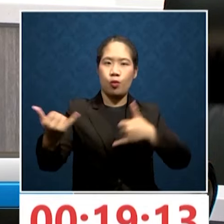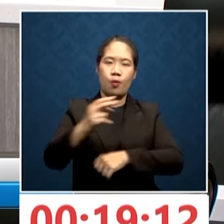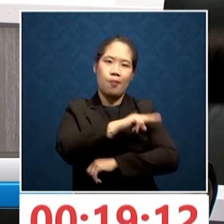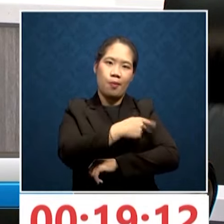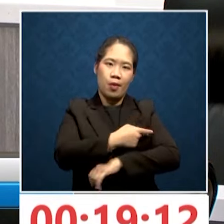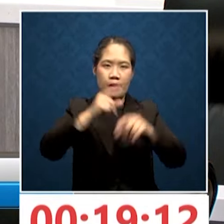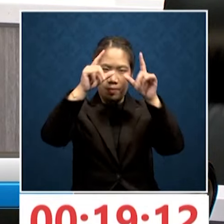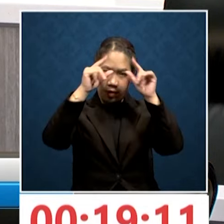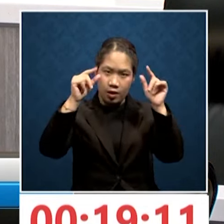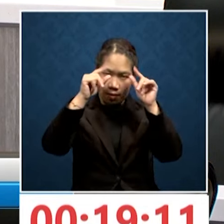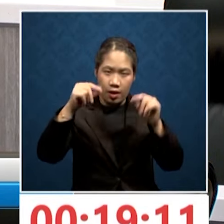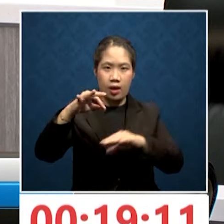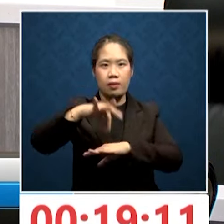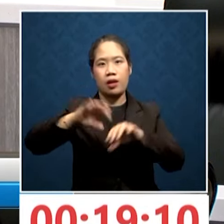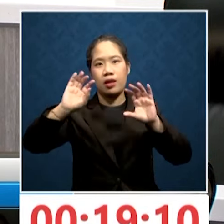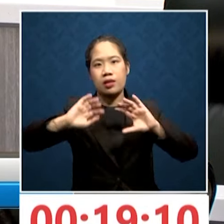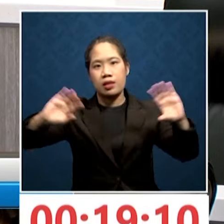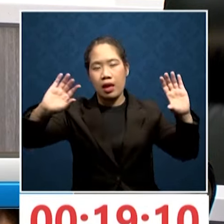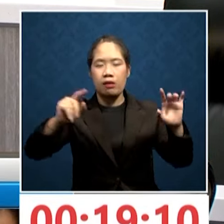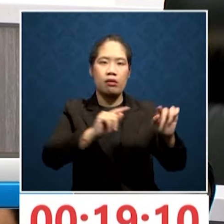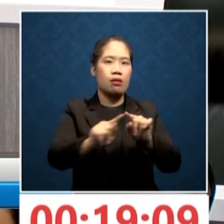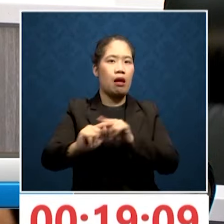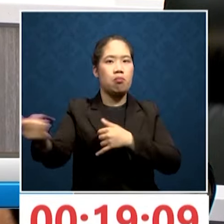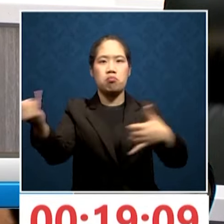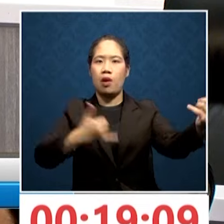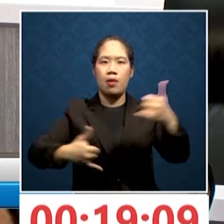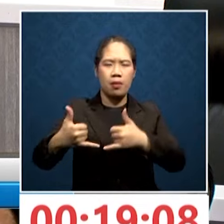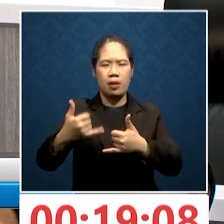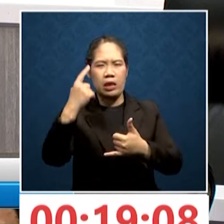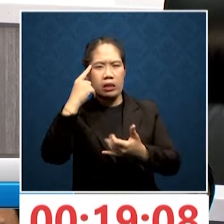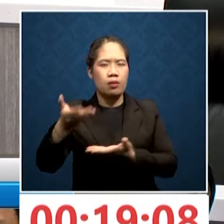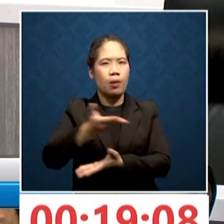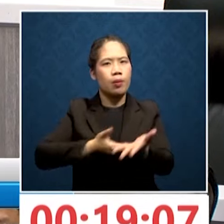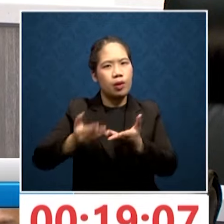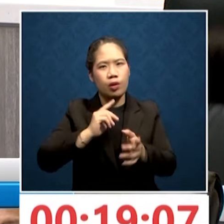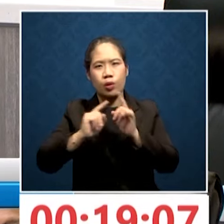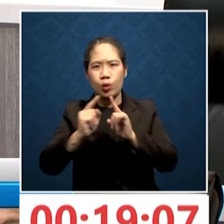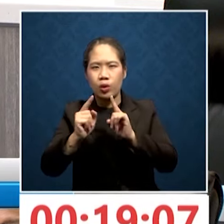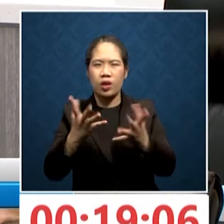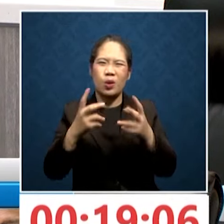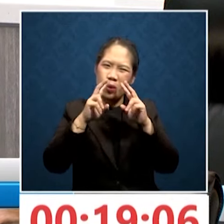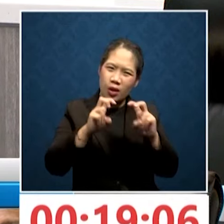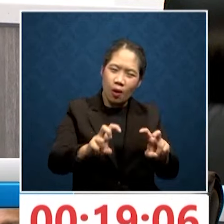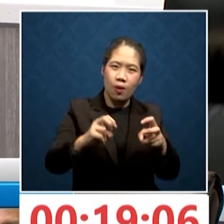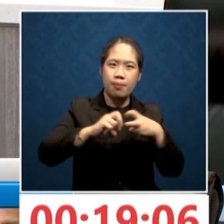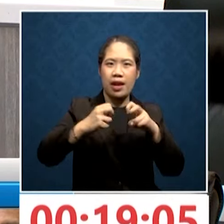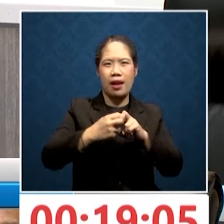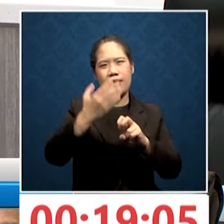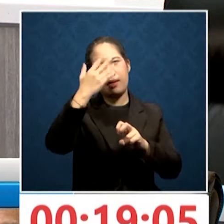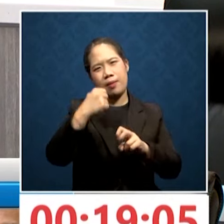รวงสาธารณสุขมาวิเคราะห์ว่าปัญหาของกระทรวงเราไม่สามารถแก้ปัญหาได้ทันท่วงทีเพราะเหตุ